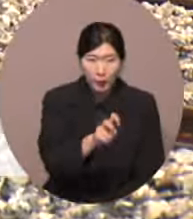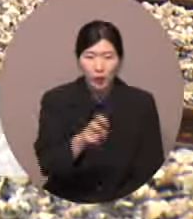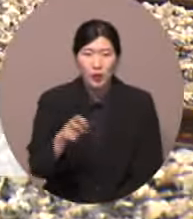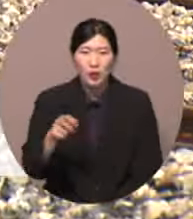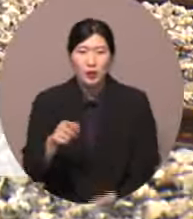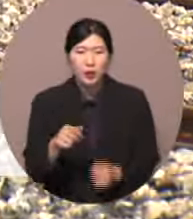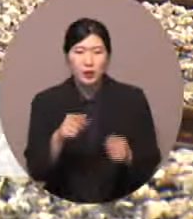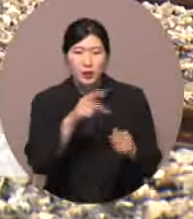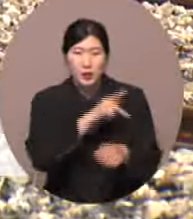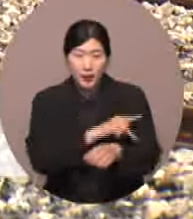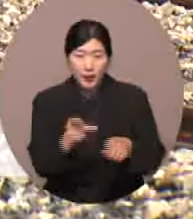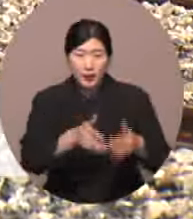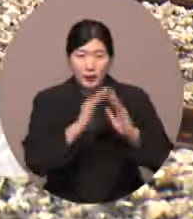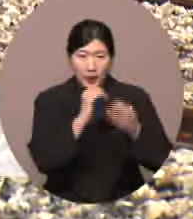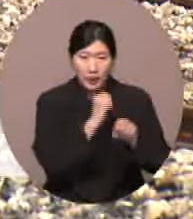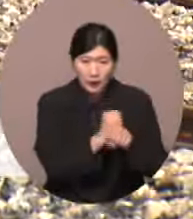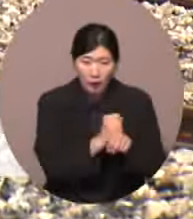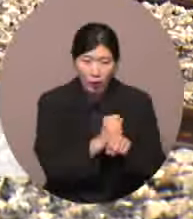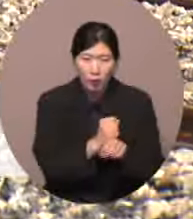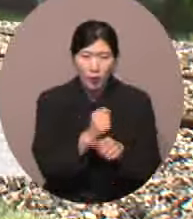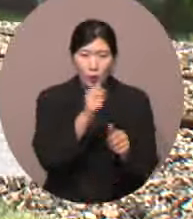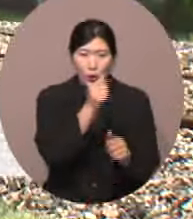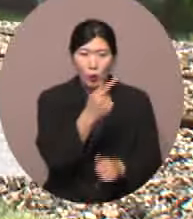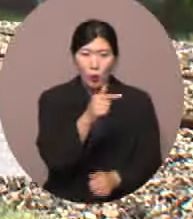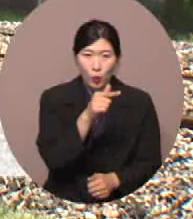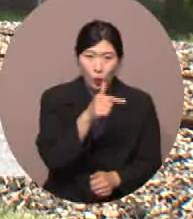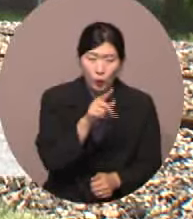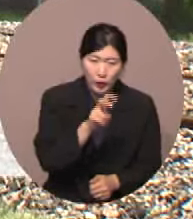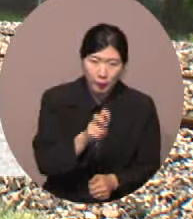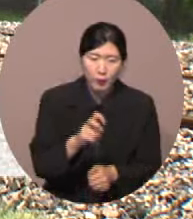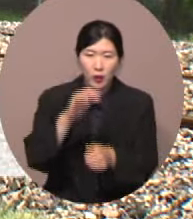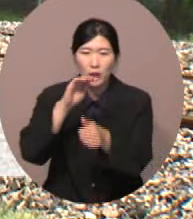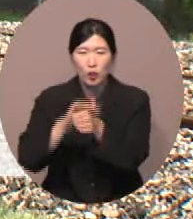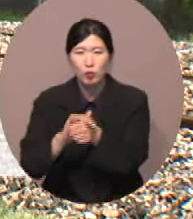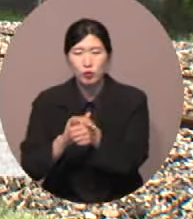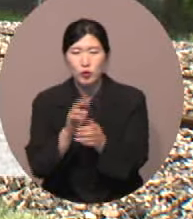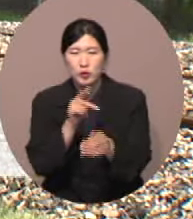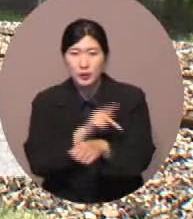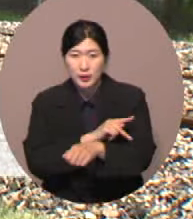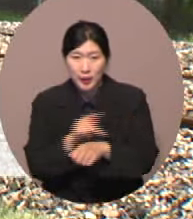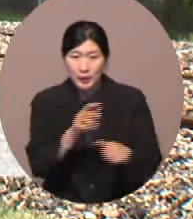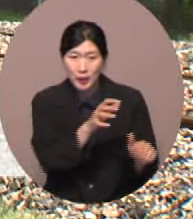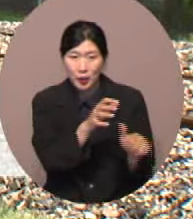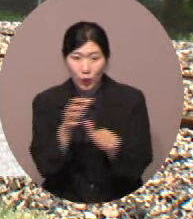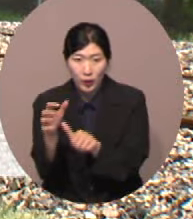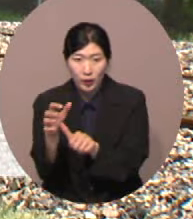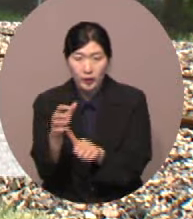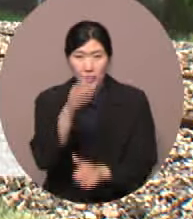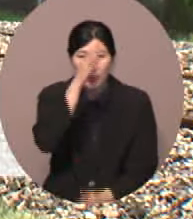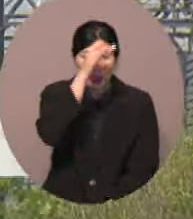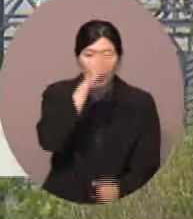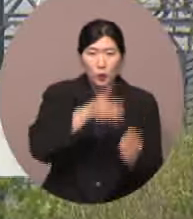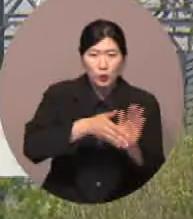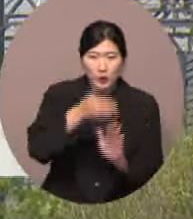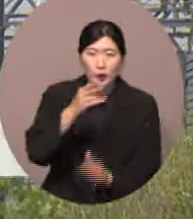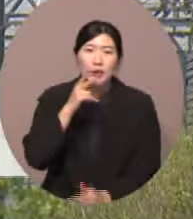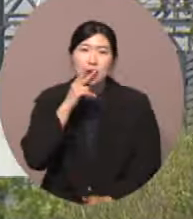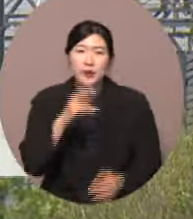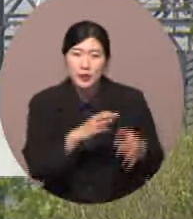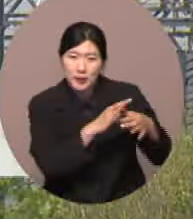등으로 발생한 호남선과 경부선 여유 용량을 활용해 2583억 원을 들여 계룡에서